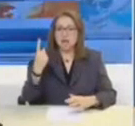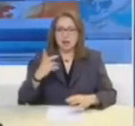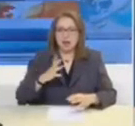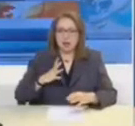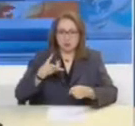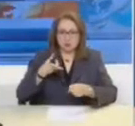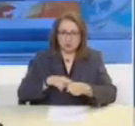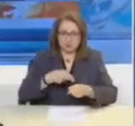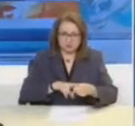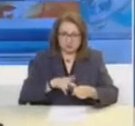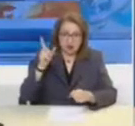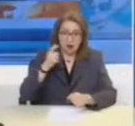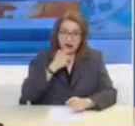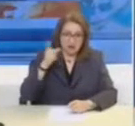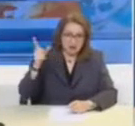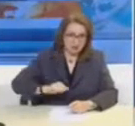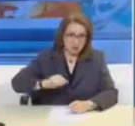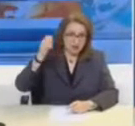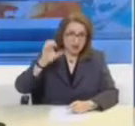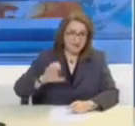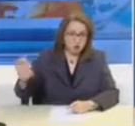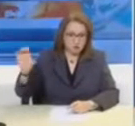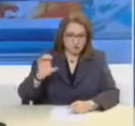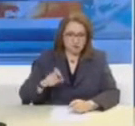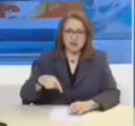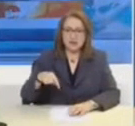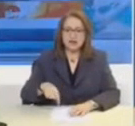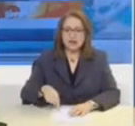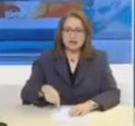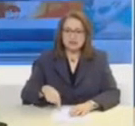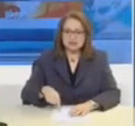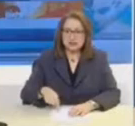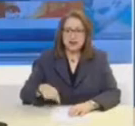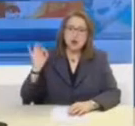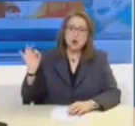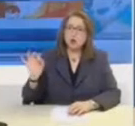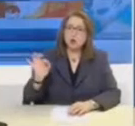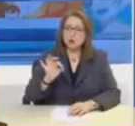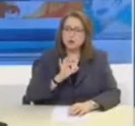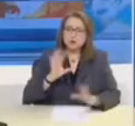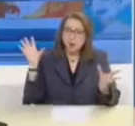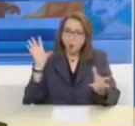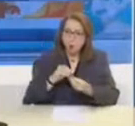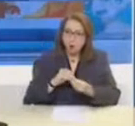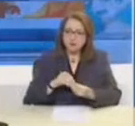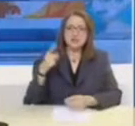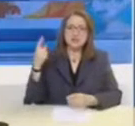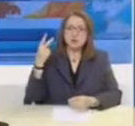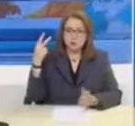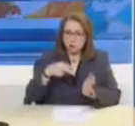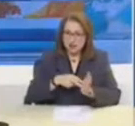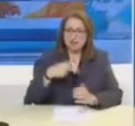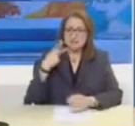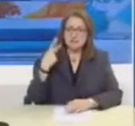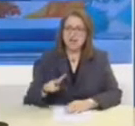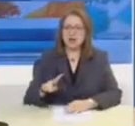Σήμερα ανακοινώνουμε 15 νέα κρούσματα του νέου ιού στη χώρα. Ο συνολικός αριθμός των κρούσματων είναι 2.207.